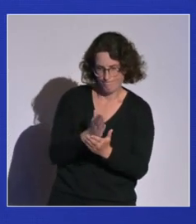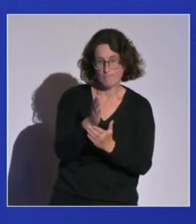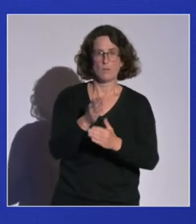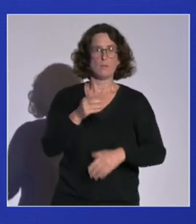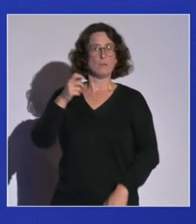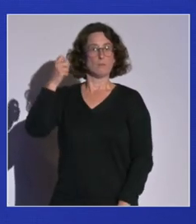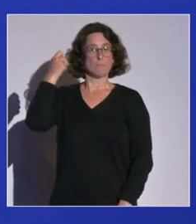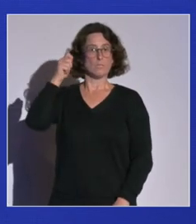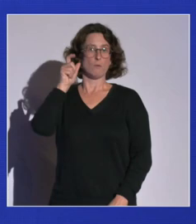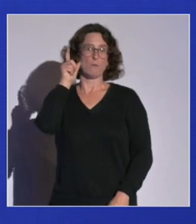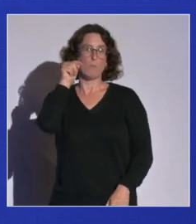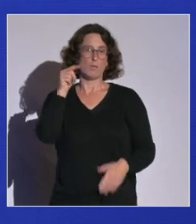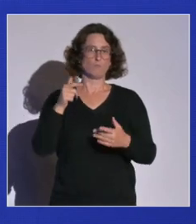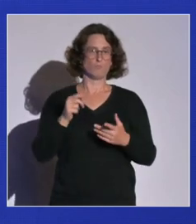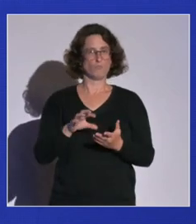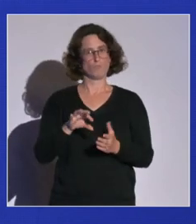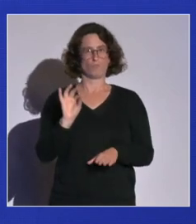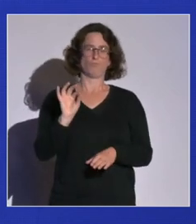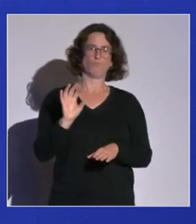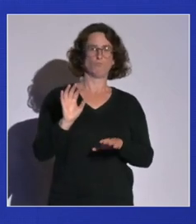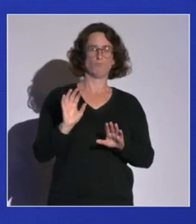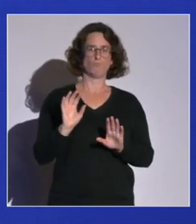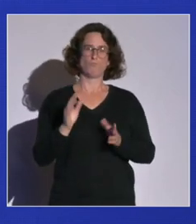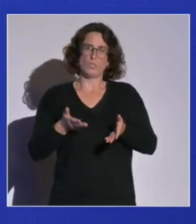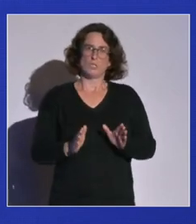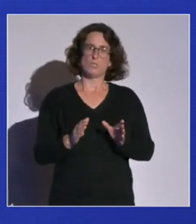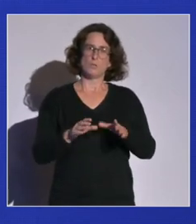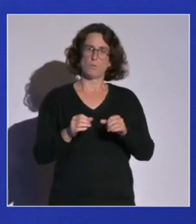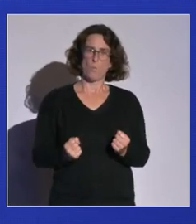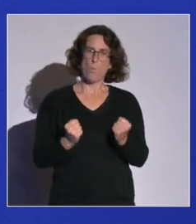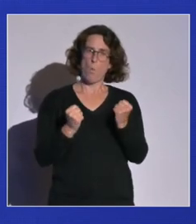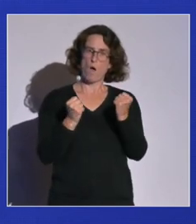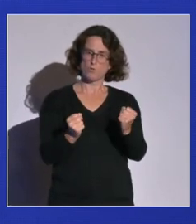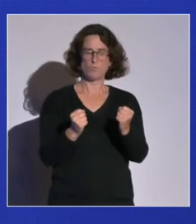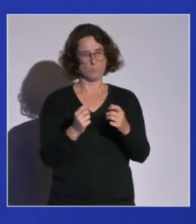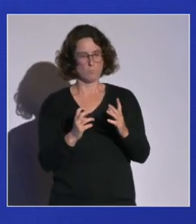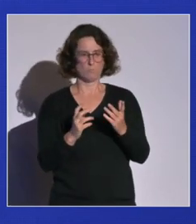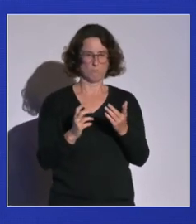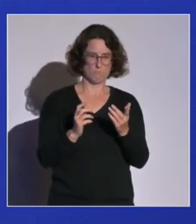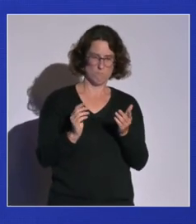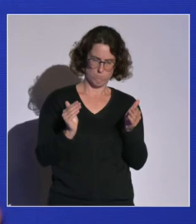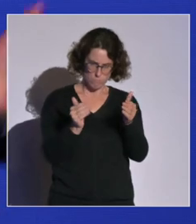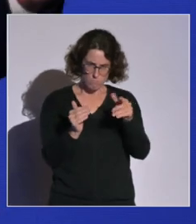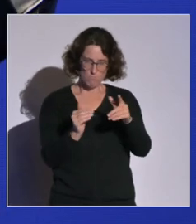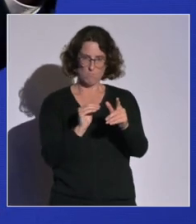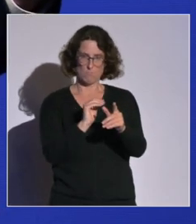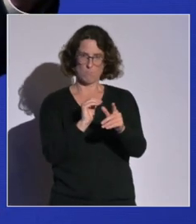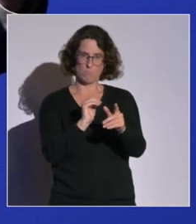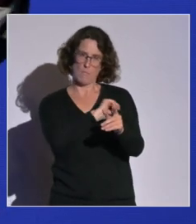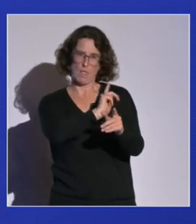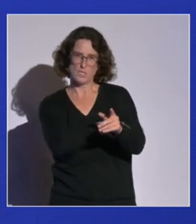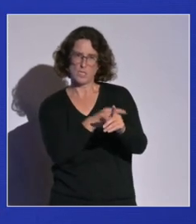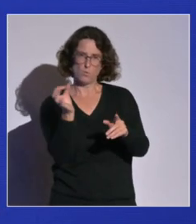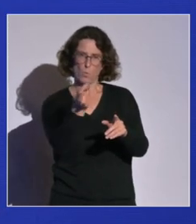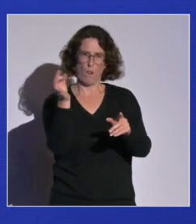non seulement de maintenir, mais de développer l'énergie nucléaire. Et c'est aussi le combat que nos